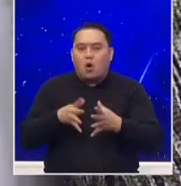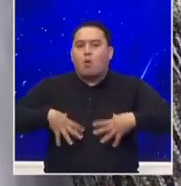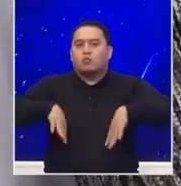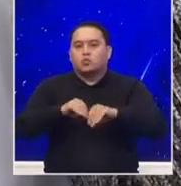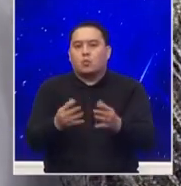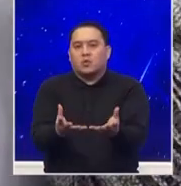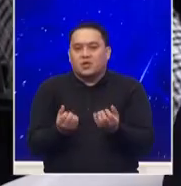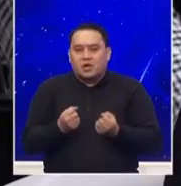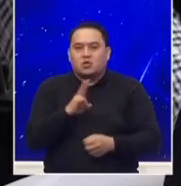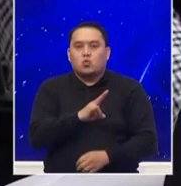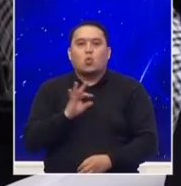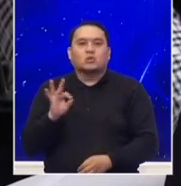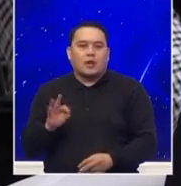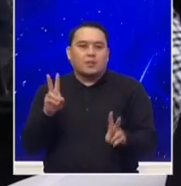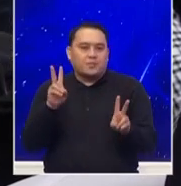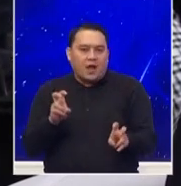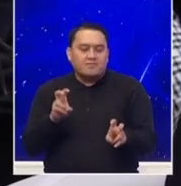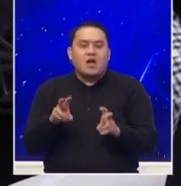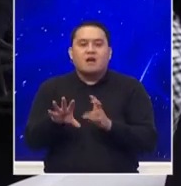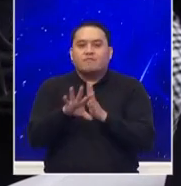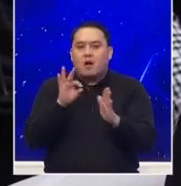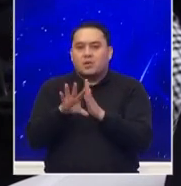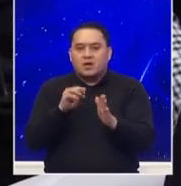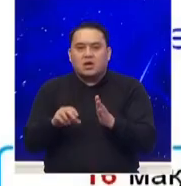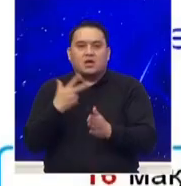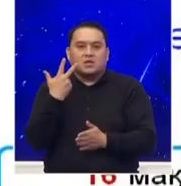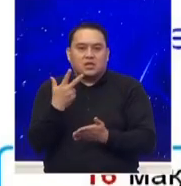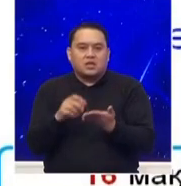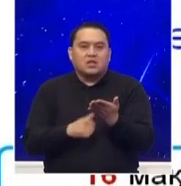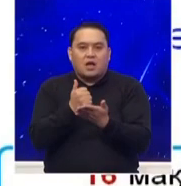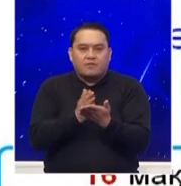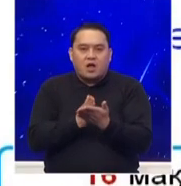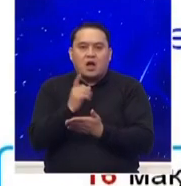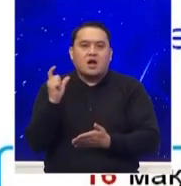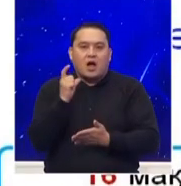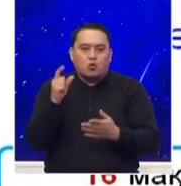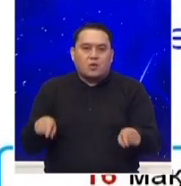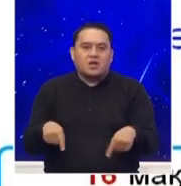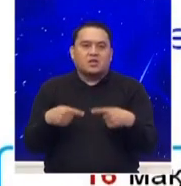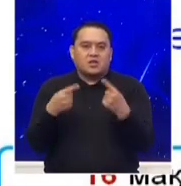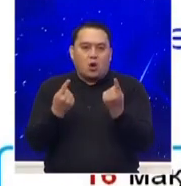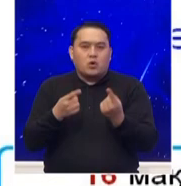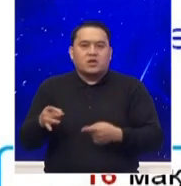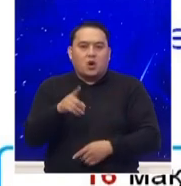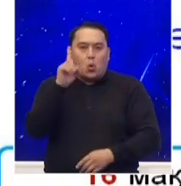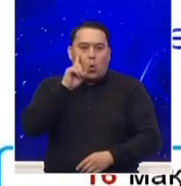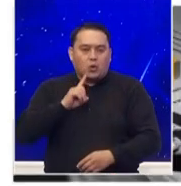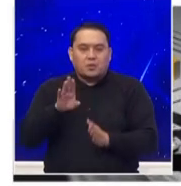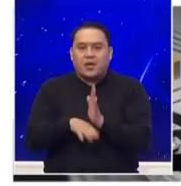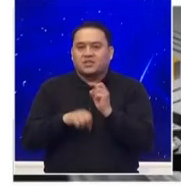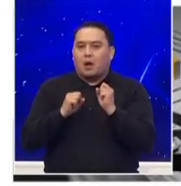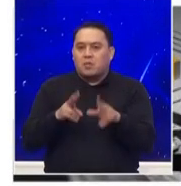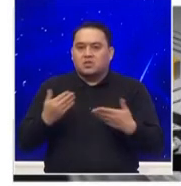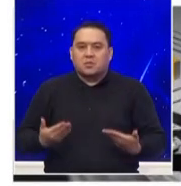общественную приемную партии Нур Отан. В ней определены 3 основных направления: рост экономики региона, регион комфортный и безопасный